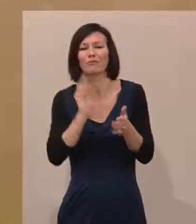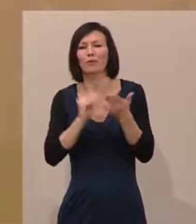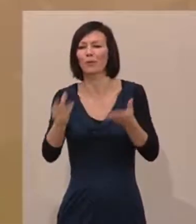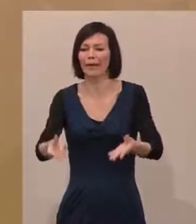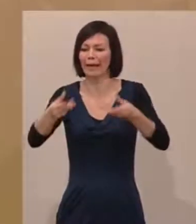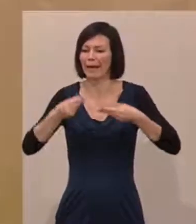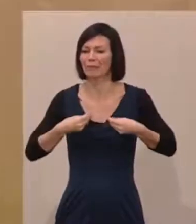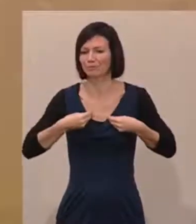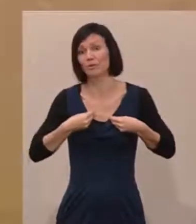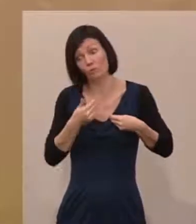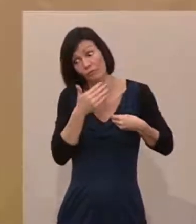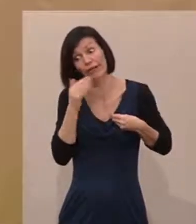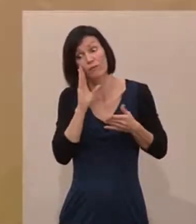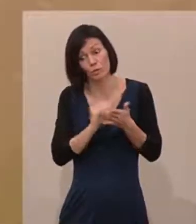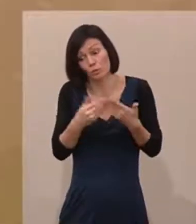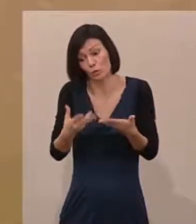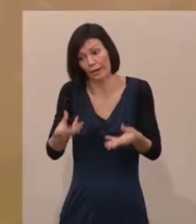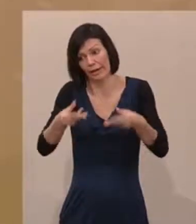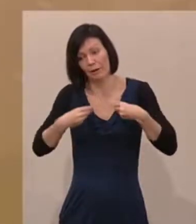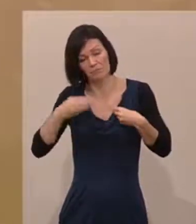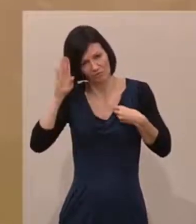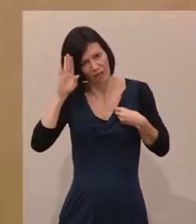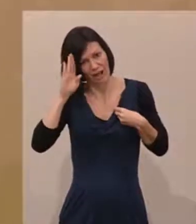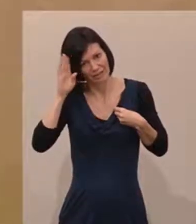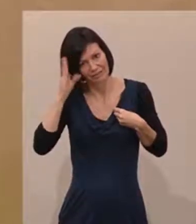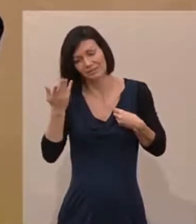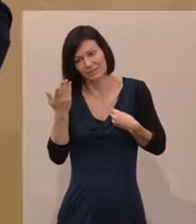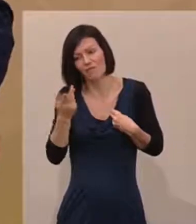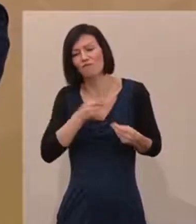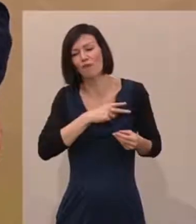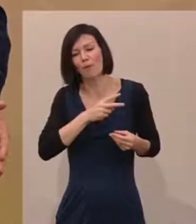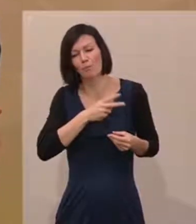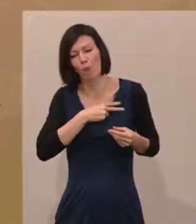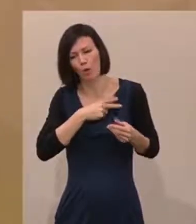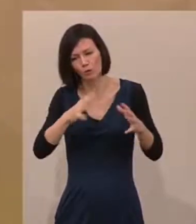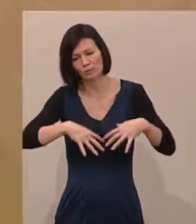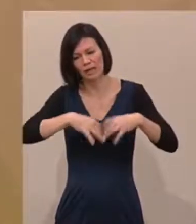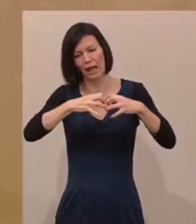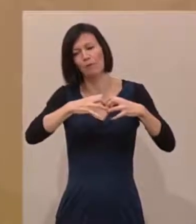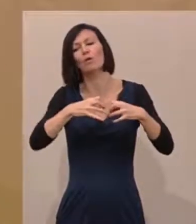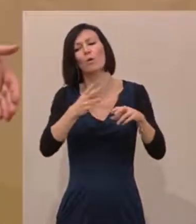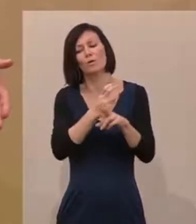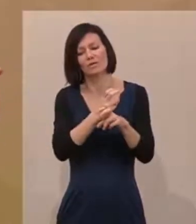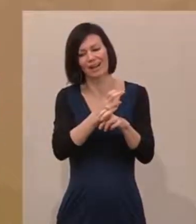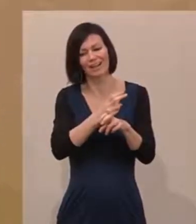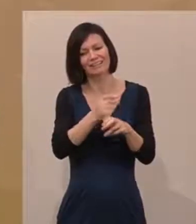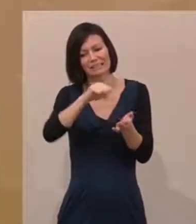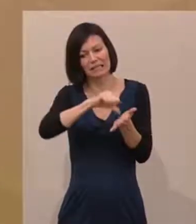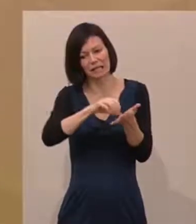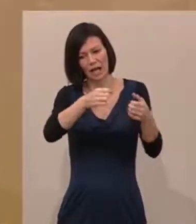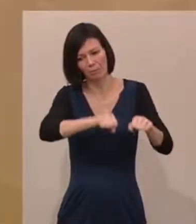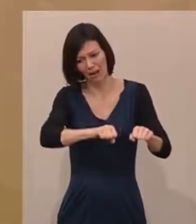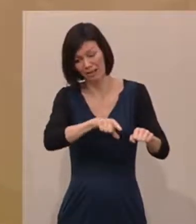und viele Wohnungen werden vererbt, das wissen wir aus der Vermögenserhebung der Österreichischen Zentralbank, der hat halt ein Glück